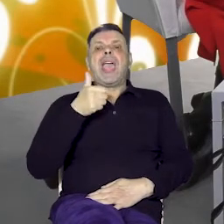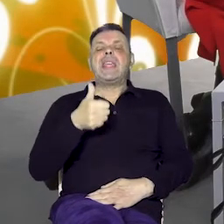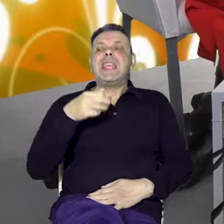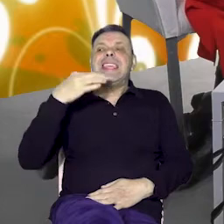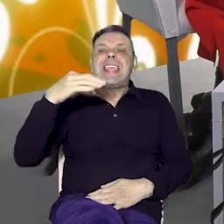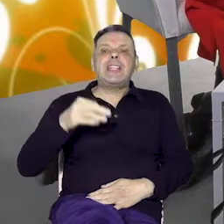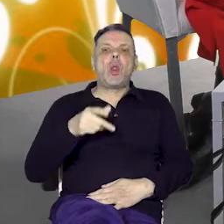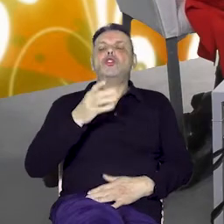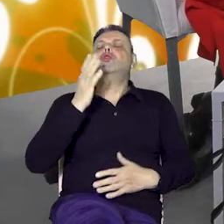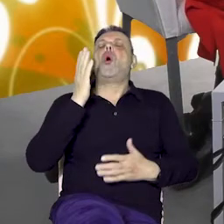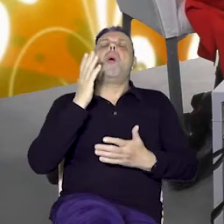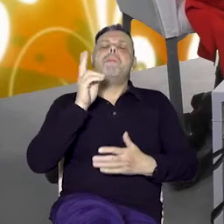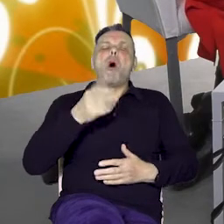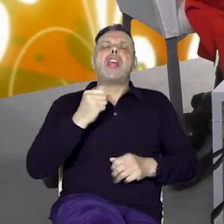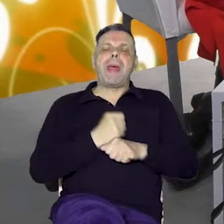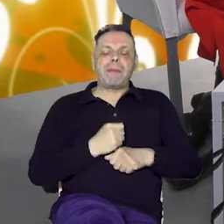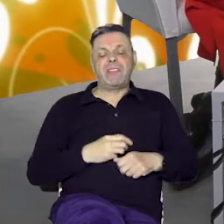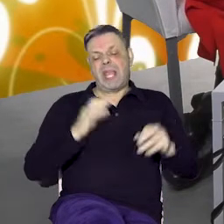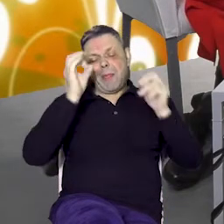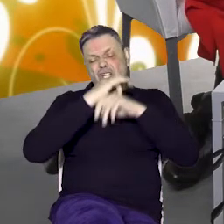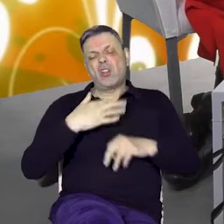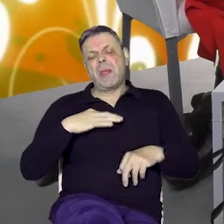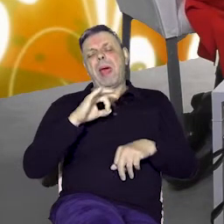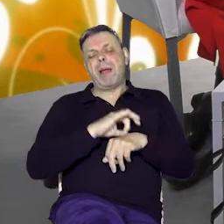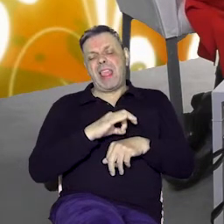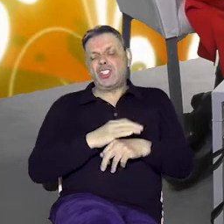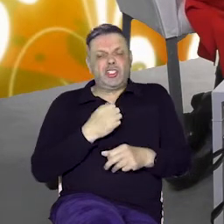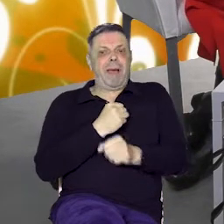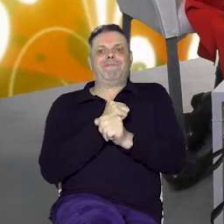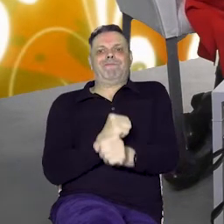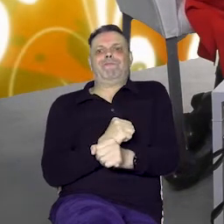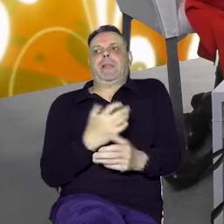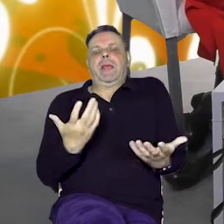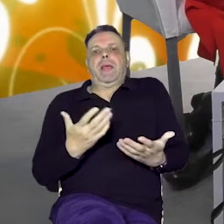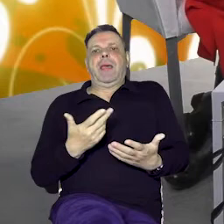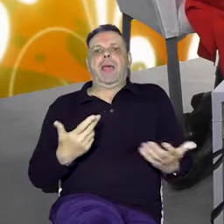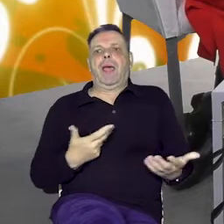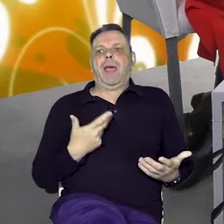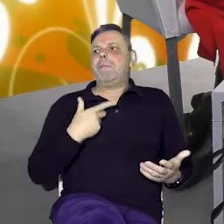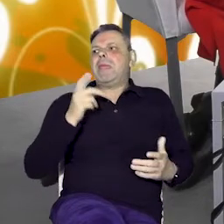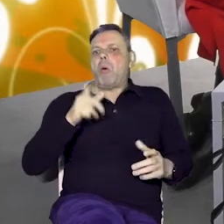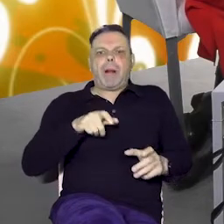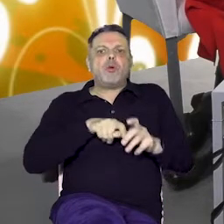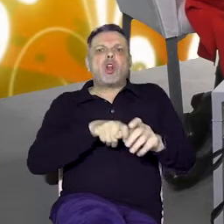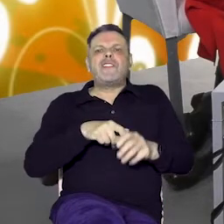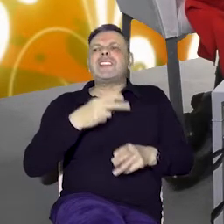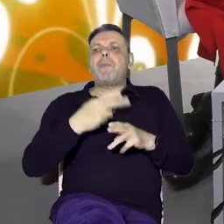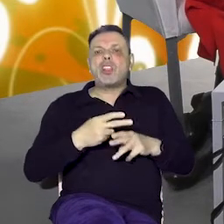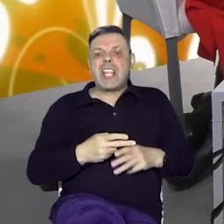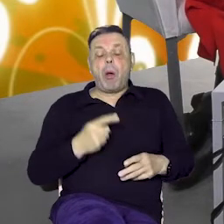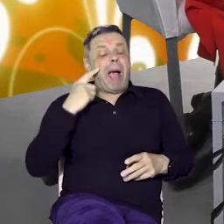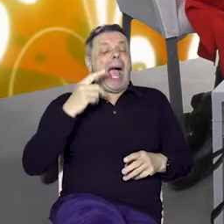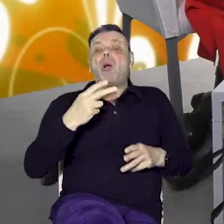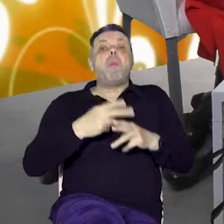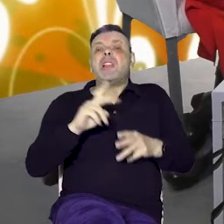uvijek može napraviti. Nažalost, nama liječnicima su vezane ruke i mi u stvari bez suradnje sa bolesnikom tu ne možemo napraviti ništa. A